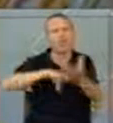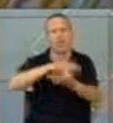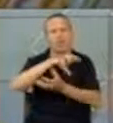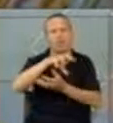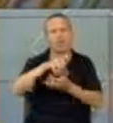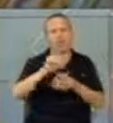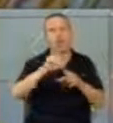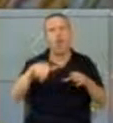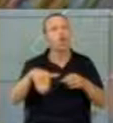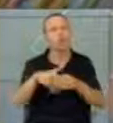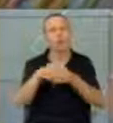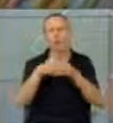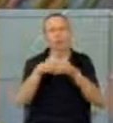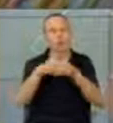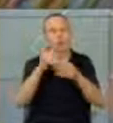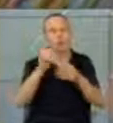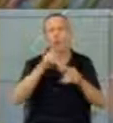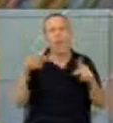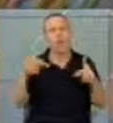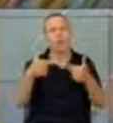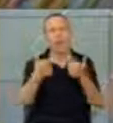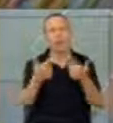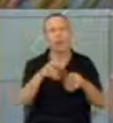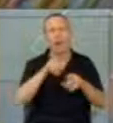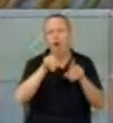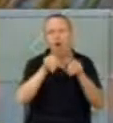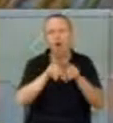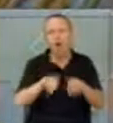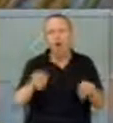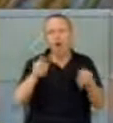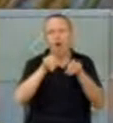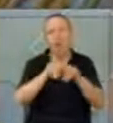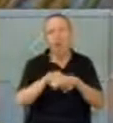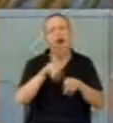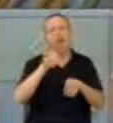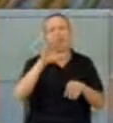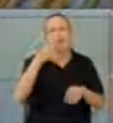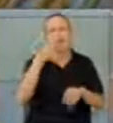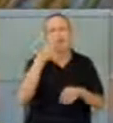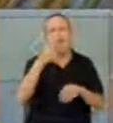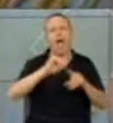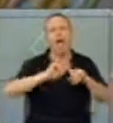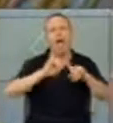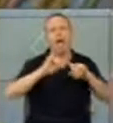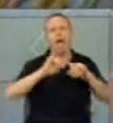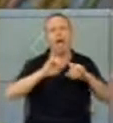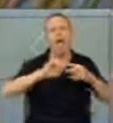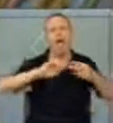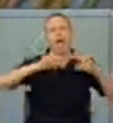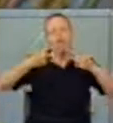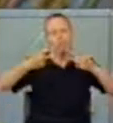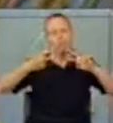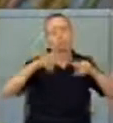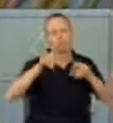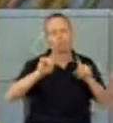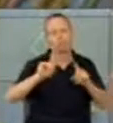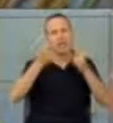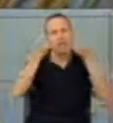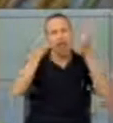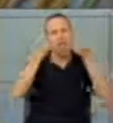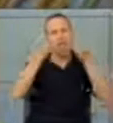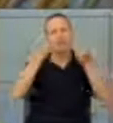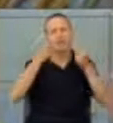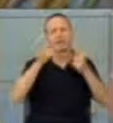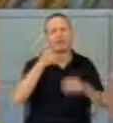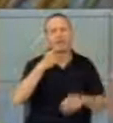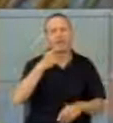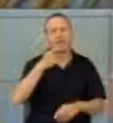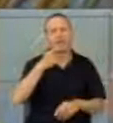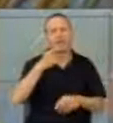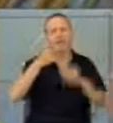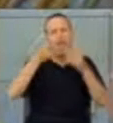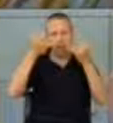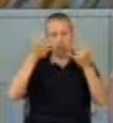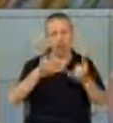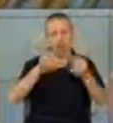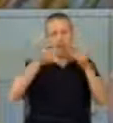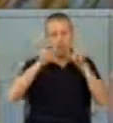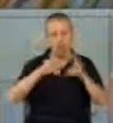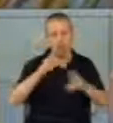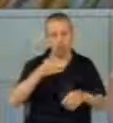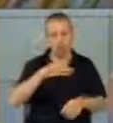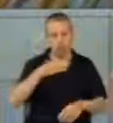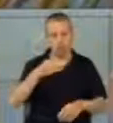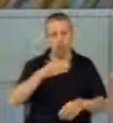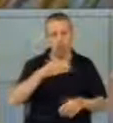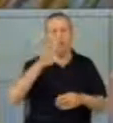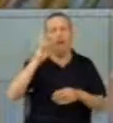לא שלום ולא מלחמה, זה אותו דבר, למרות שזה נראה הפוך. אבל זה קרה. זה אומר שכרגע היכולת שלנו היא חייבת